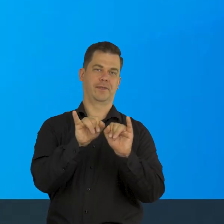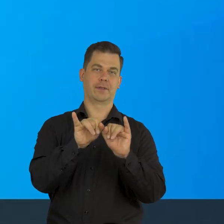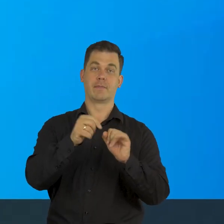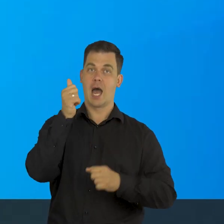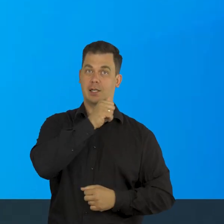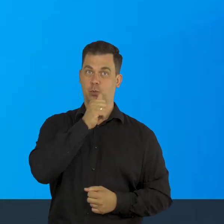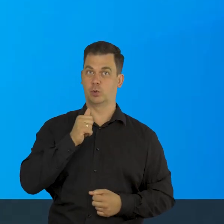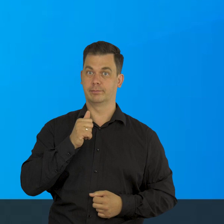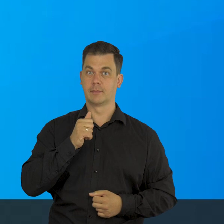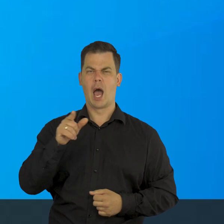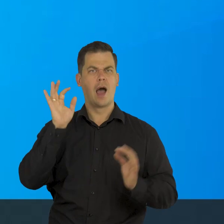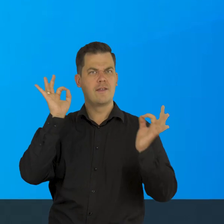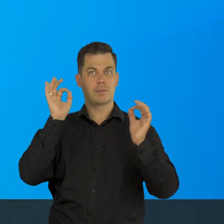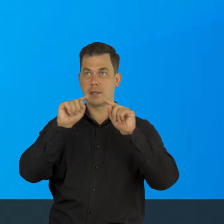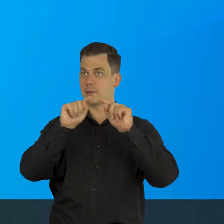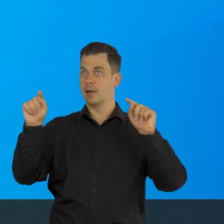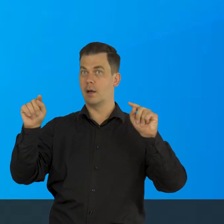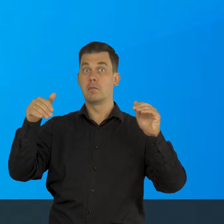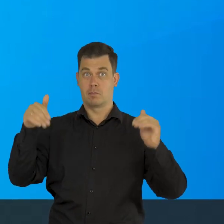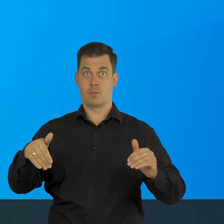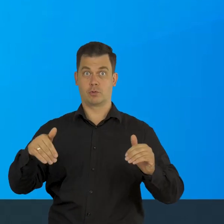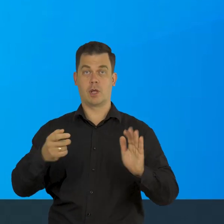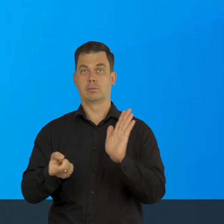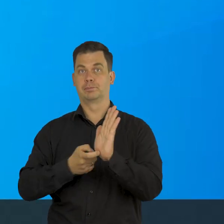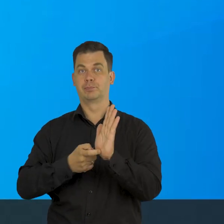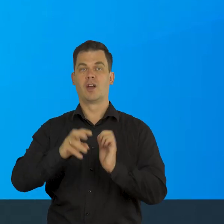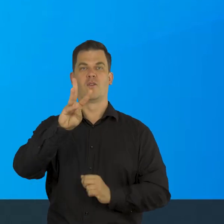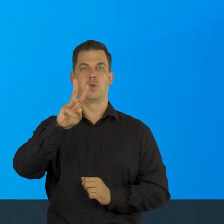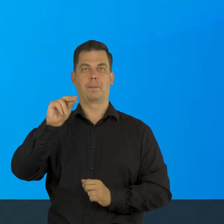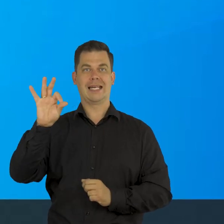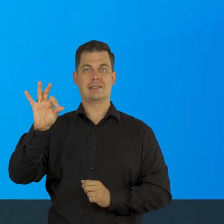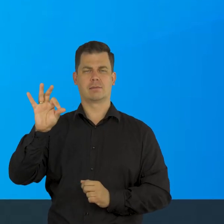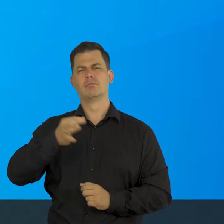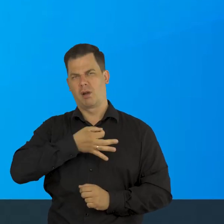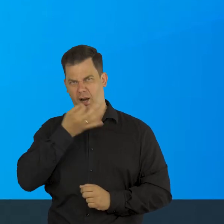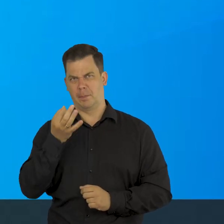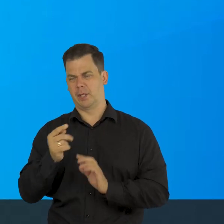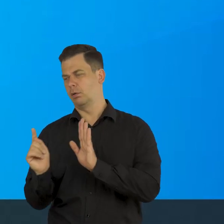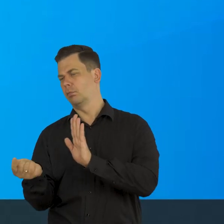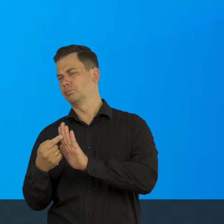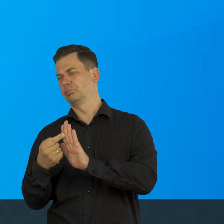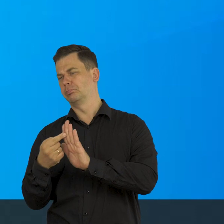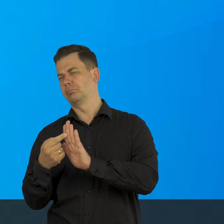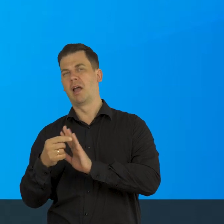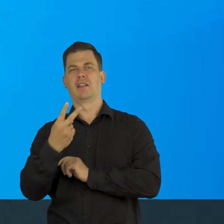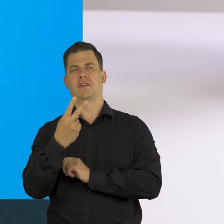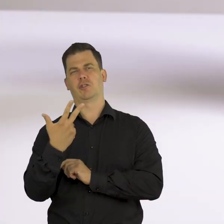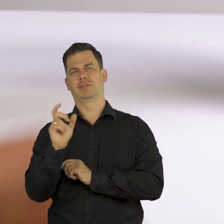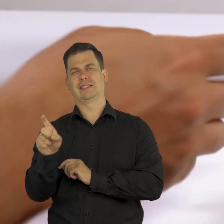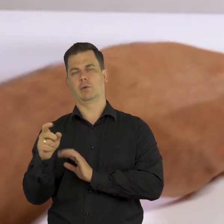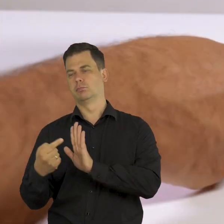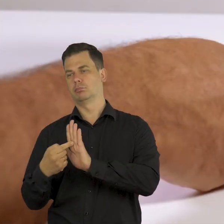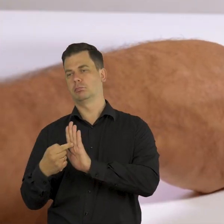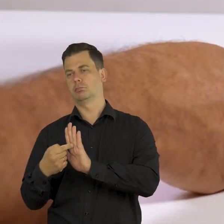i wpisz hasło. Jeśli zobaczysz komunikat, że można połączyć się używając przycisku WPS, to wciśnij go na